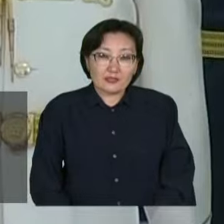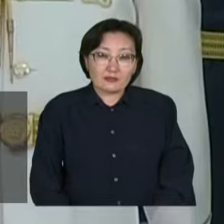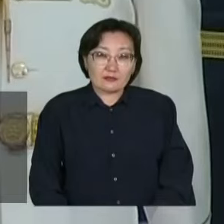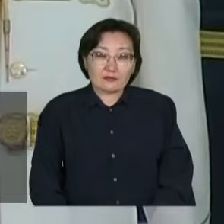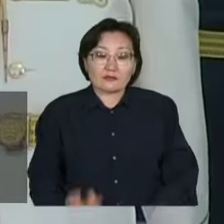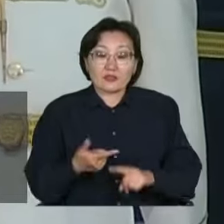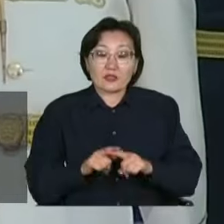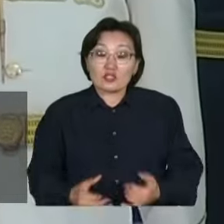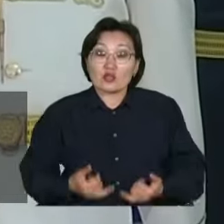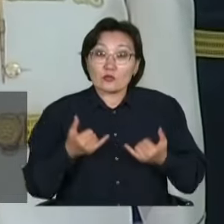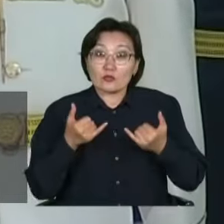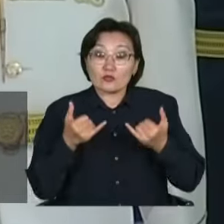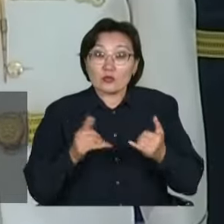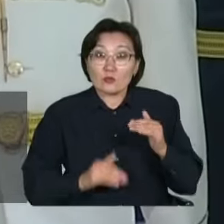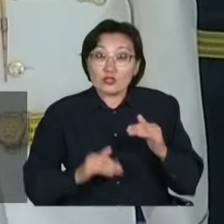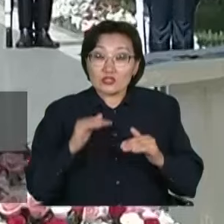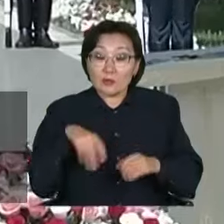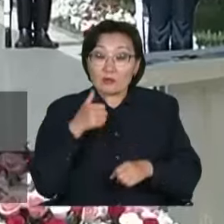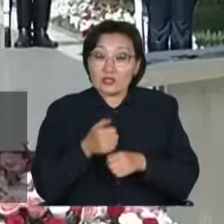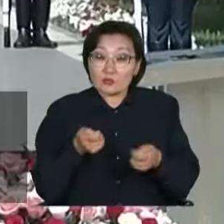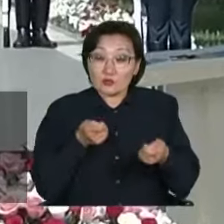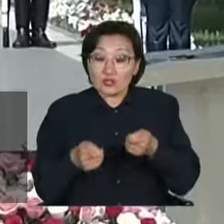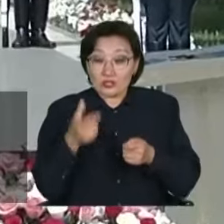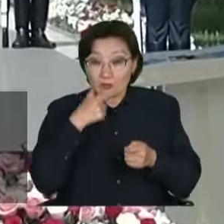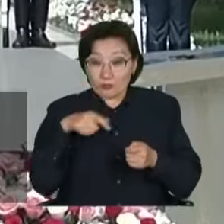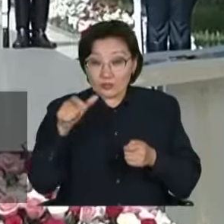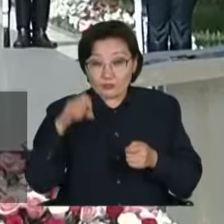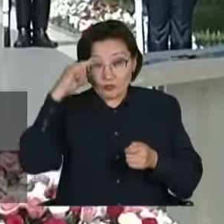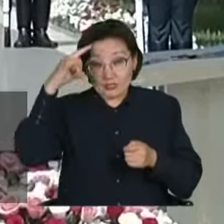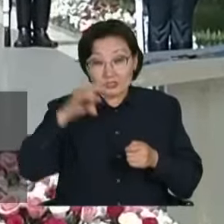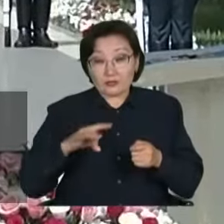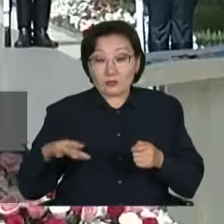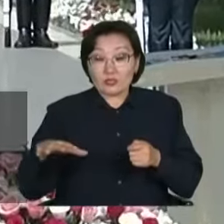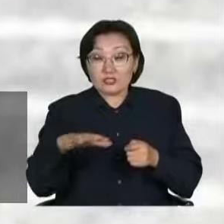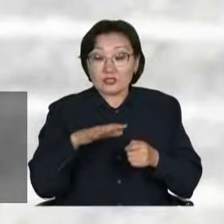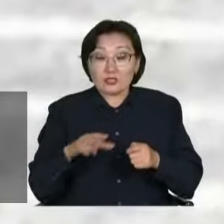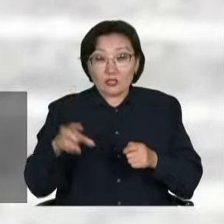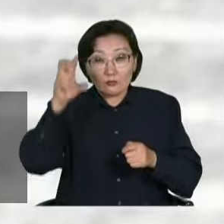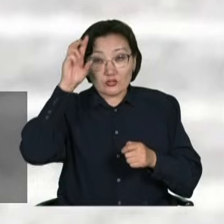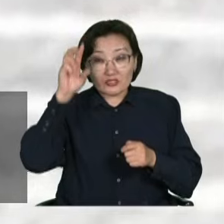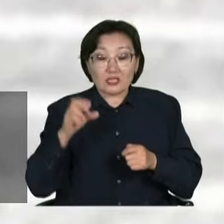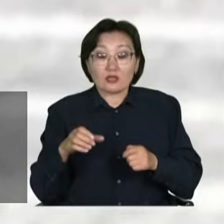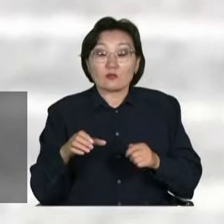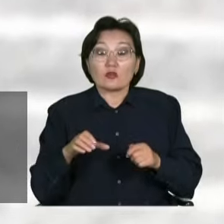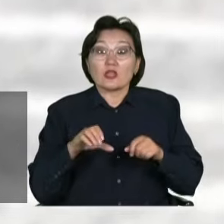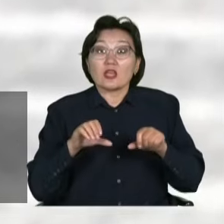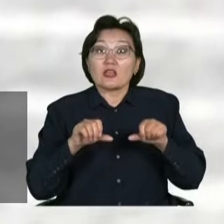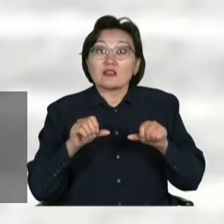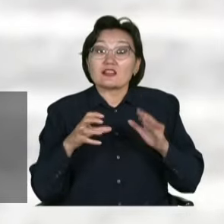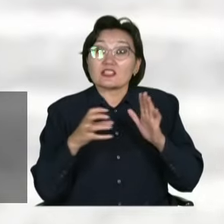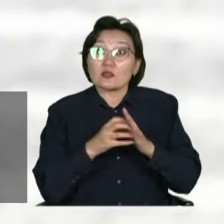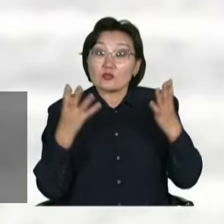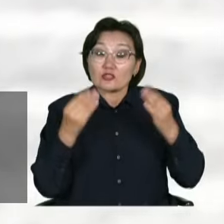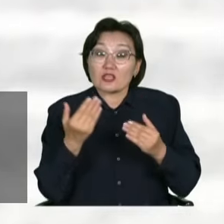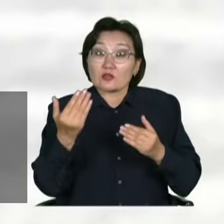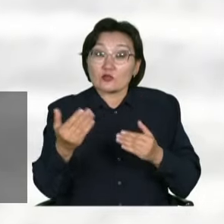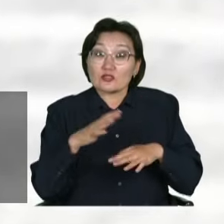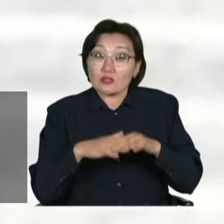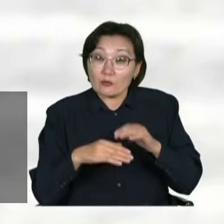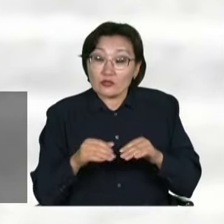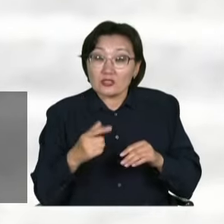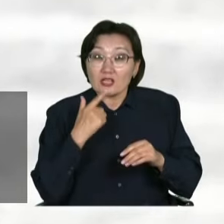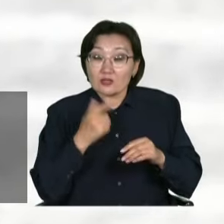Аса мәртебелі жоғарғы бас қолбасшы мырза, Қазақстан Республикасының мемлекеттік рәміздері күнінде сіздің қолыңыздан